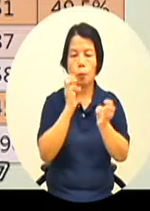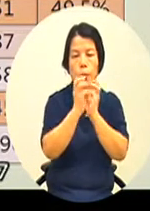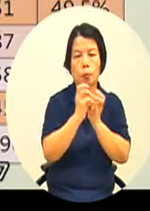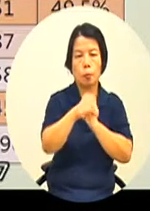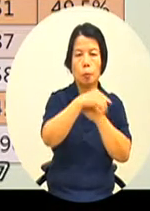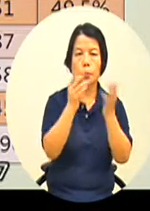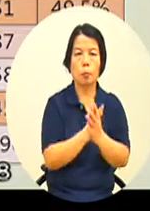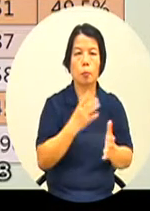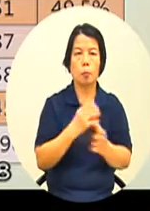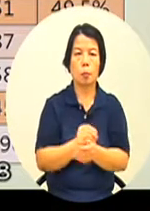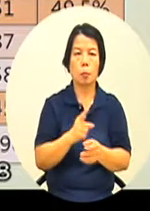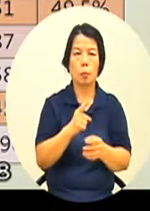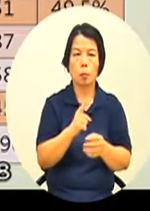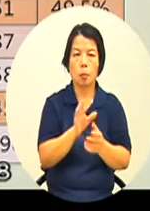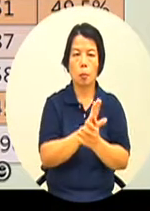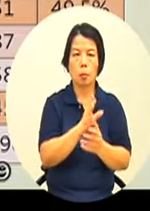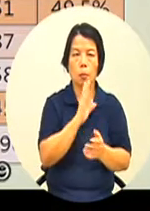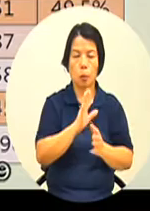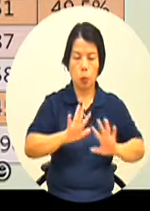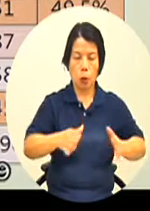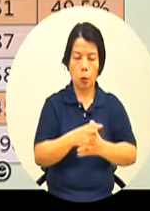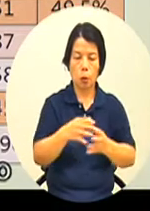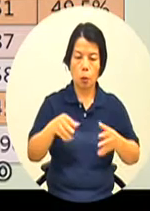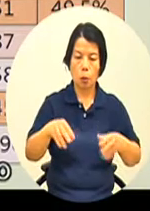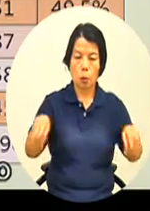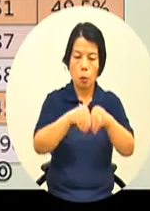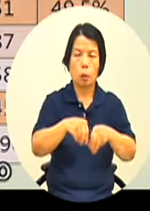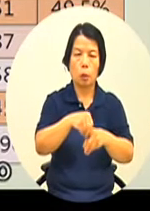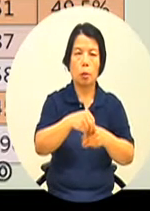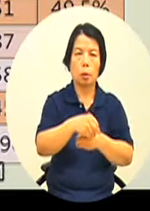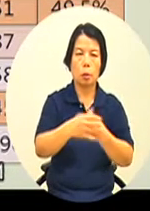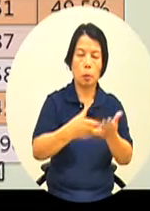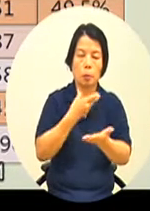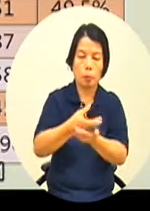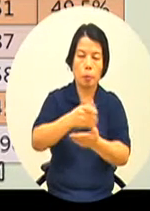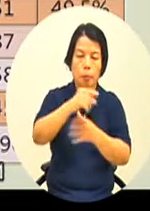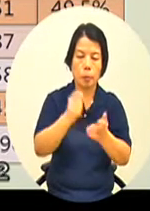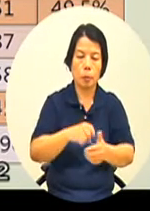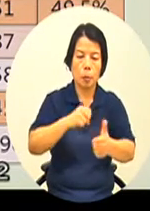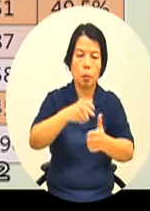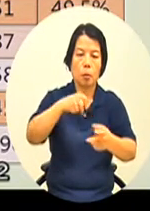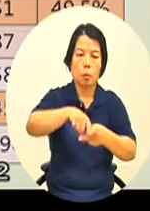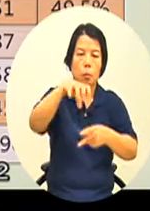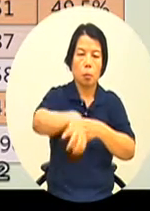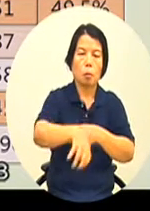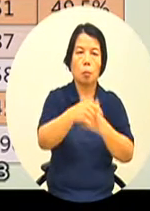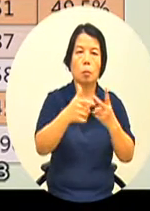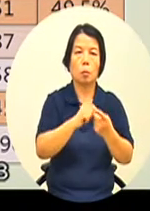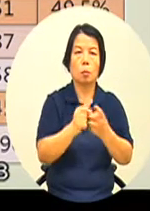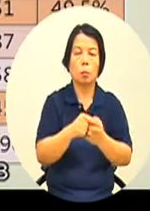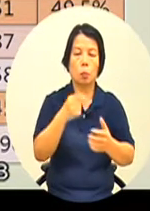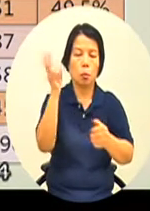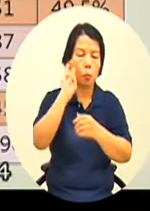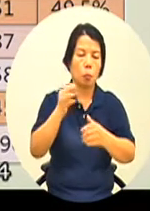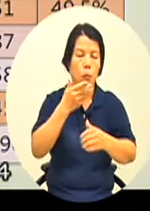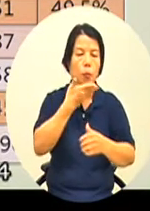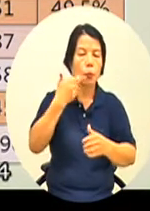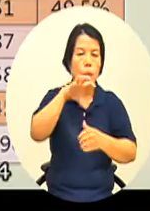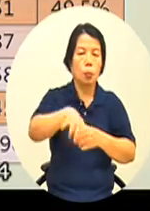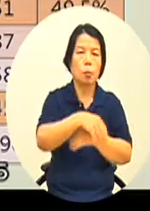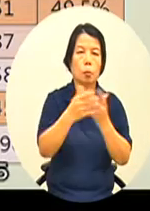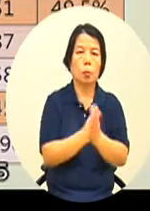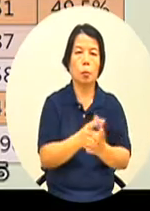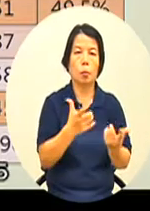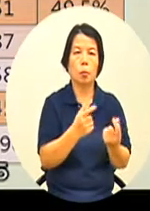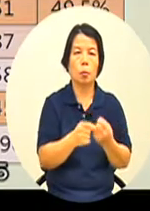协议赔偿跟诉愿赔偿，分别是协议赔偿分别是养工处9件，水利局5件，交通局4件。诉讼赔